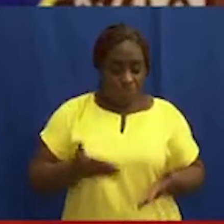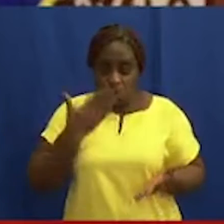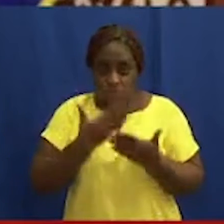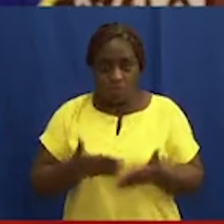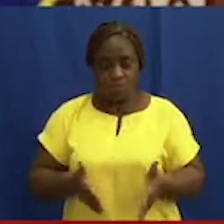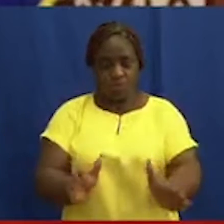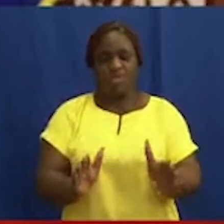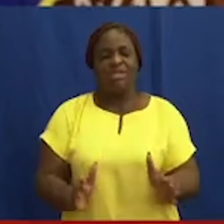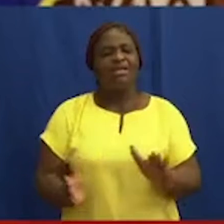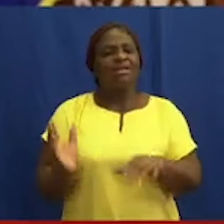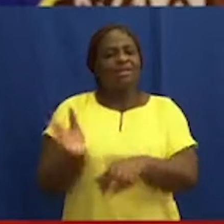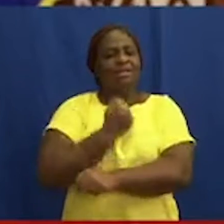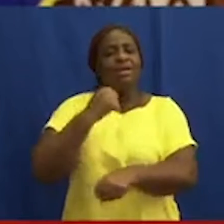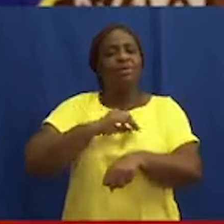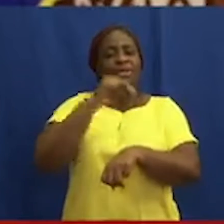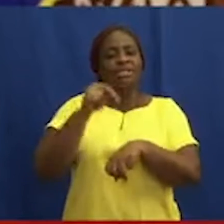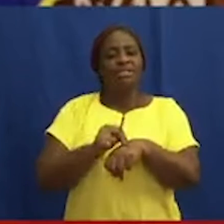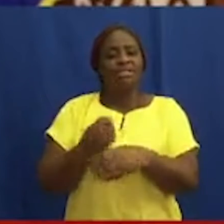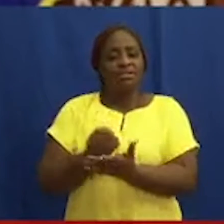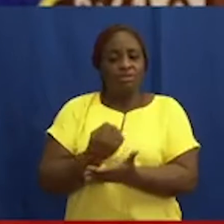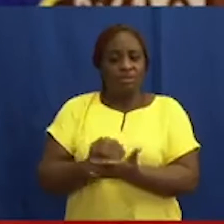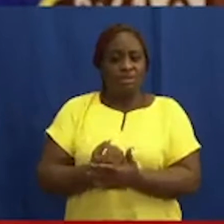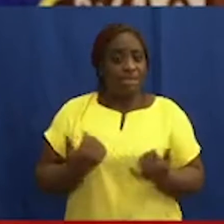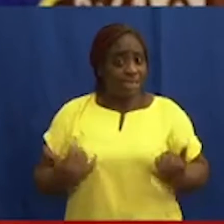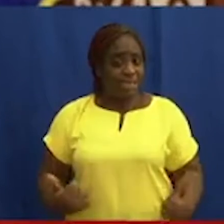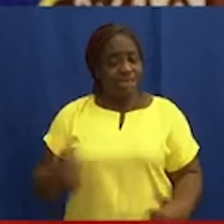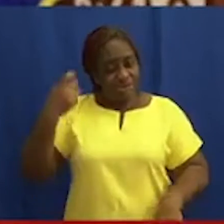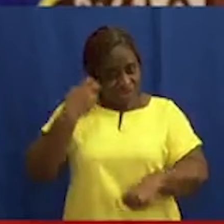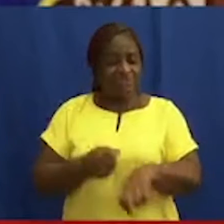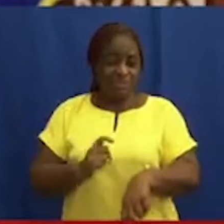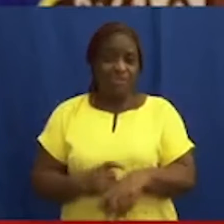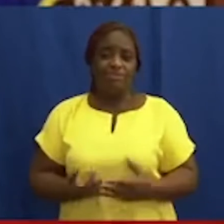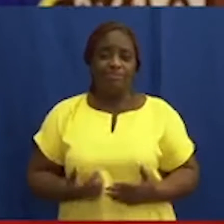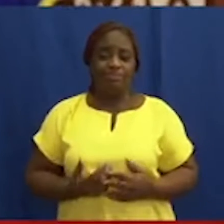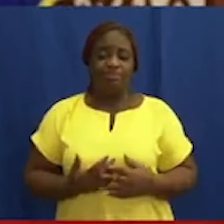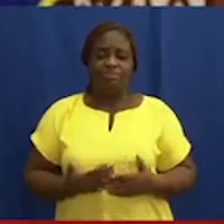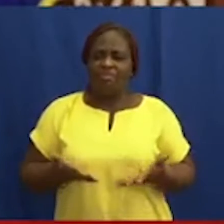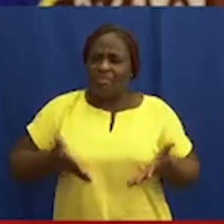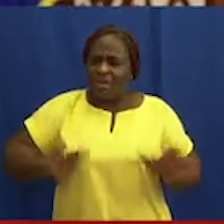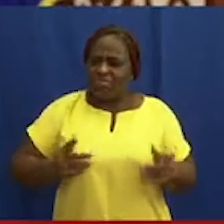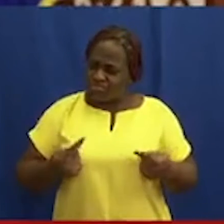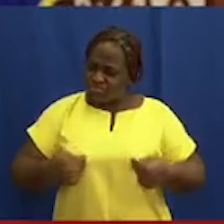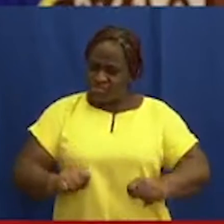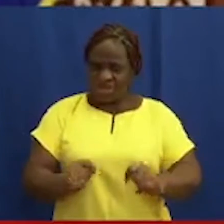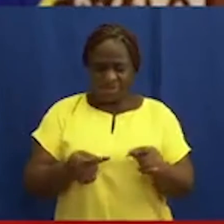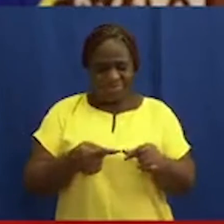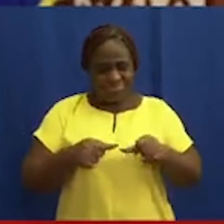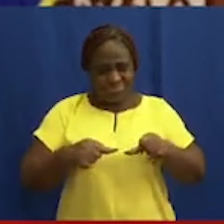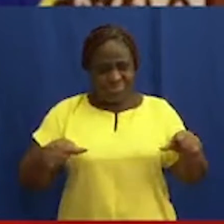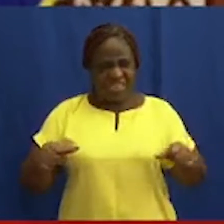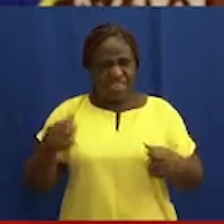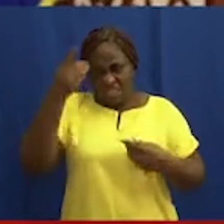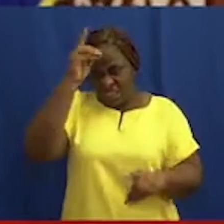na rage ainihin shigo da wasu kayayyaki da zamu iya sarrafa su a nan cikin gida